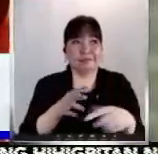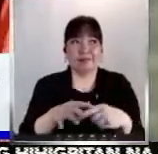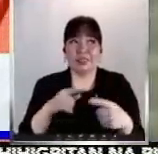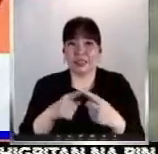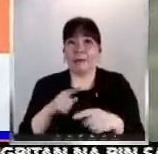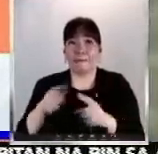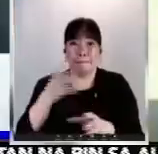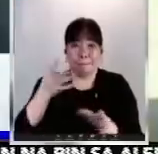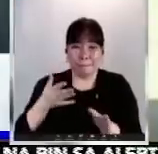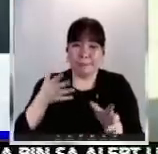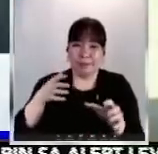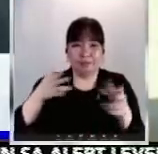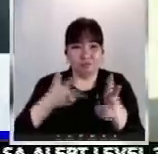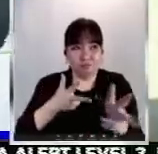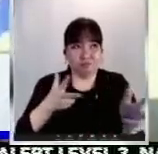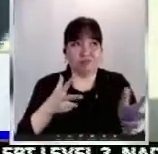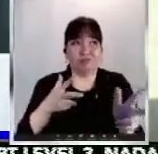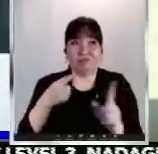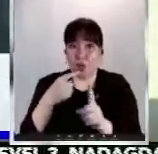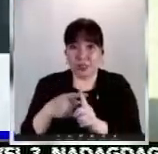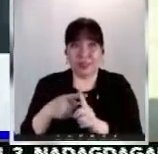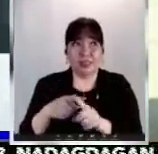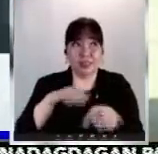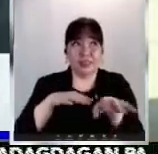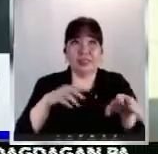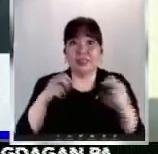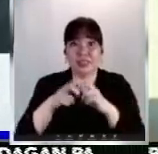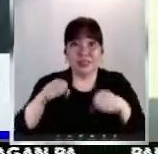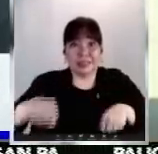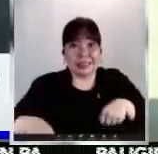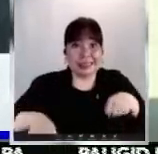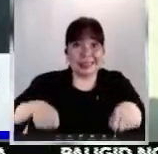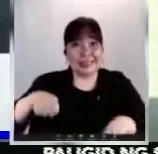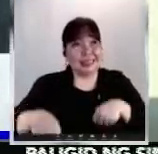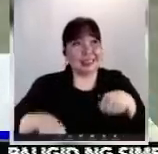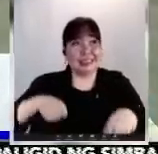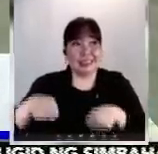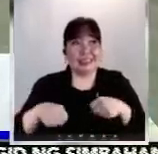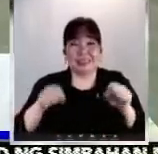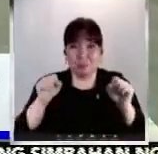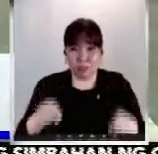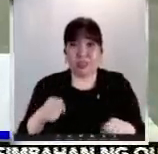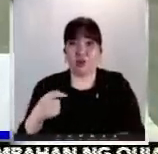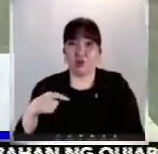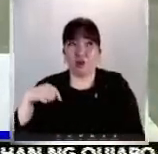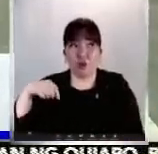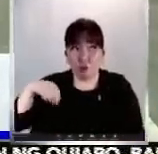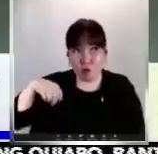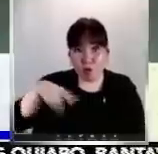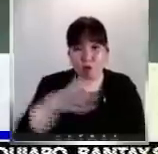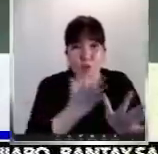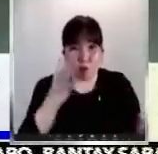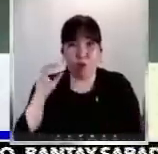motorsiklo, kundi pati yung mga nakapedicab. Yung mga walk-in naman, marami na rin. Ang iba sa mga nakapila